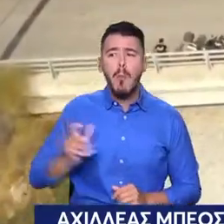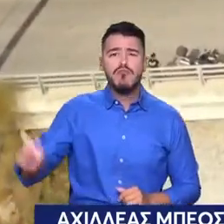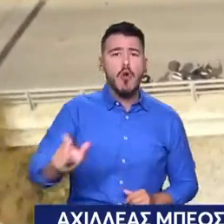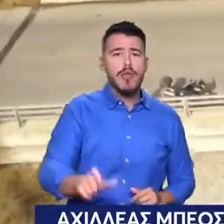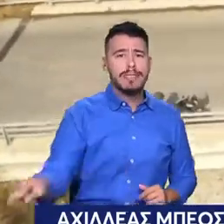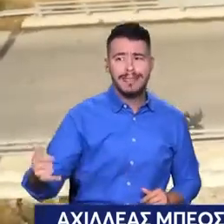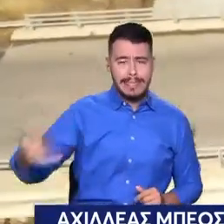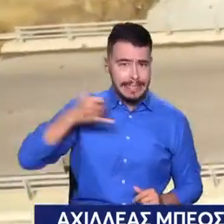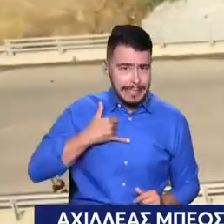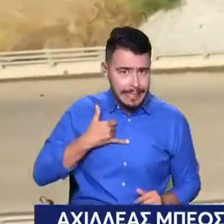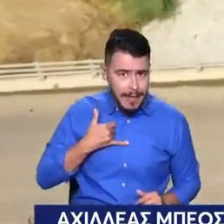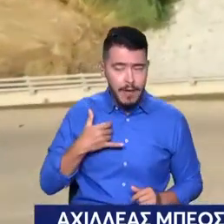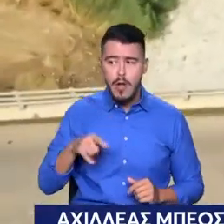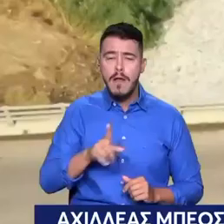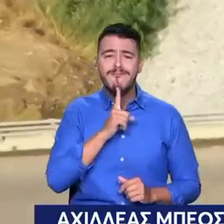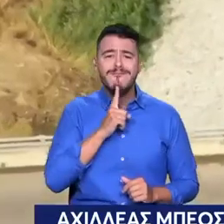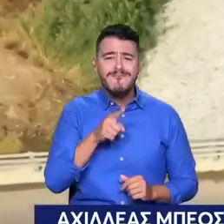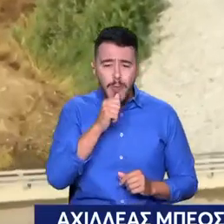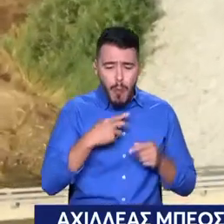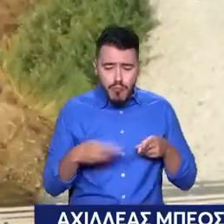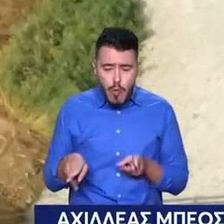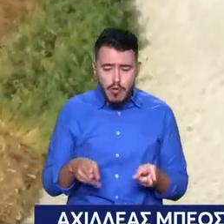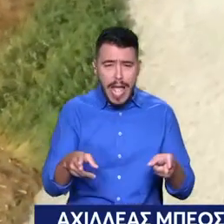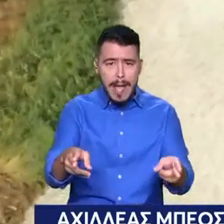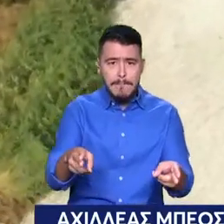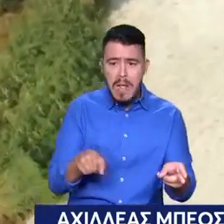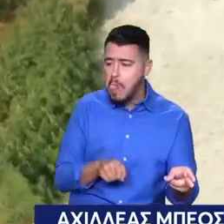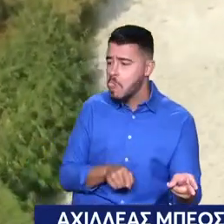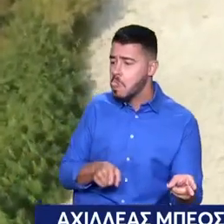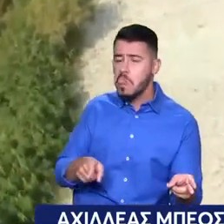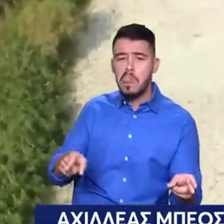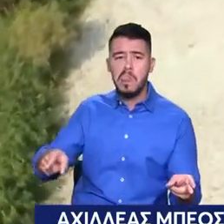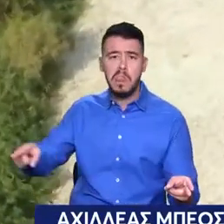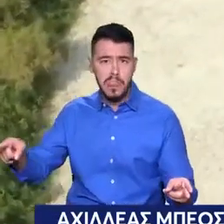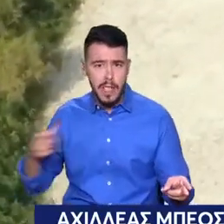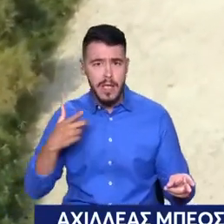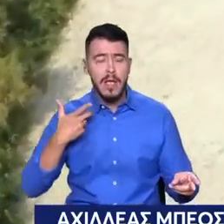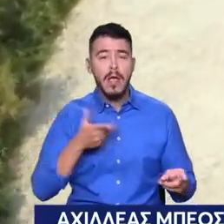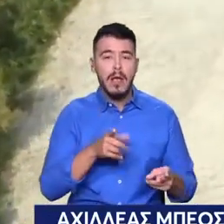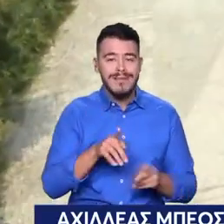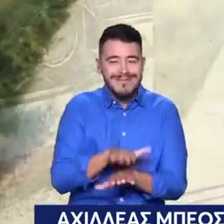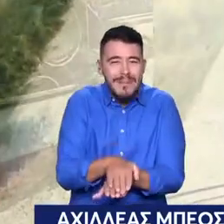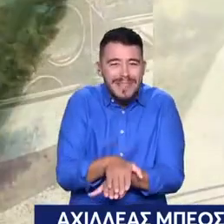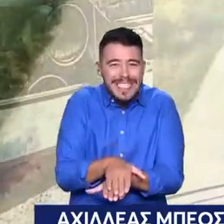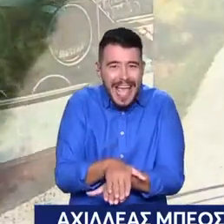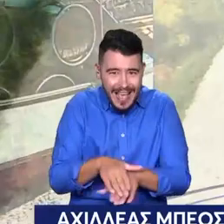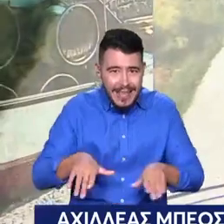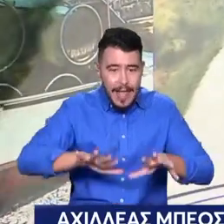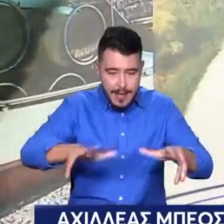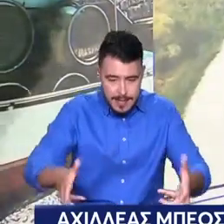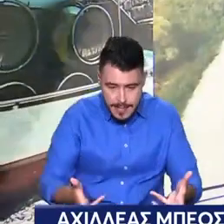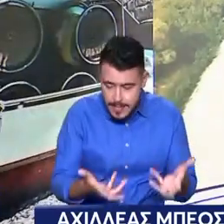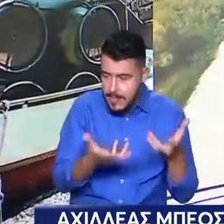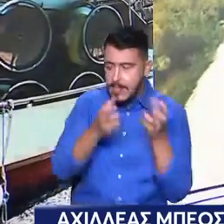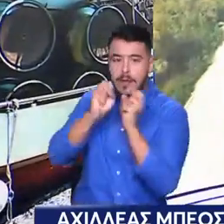ότι κάτω από τον Ξηριά, δηλαδή σε αυτό το ποτάμι πιο κάτω, μηχανήματα περισυλλέγουν τα νεκρά ψάρια και τα